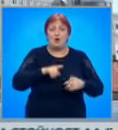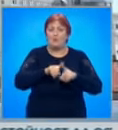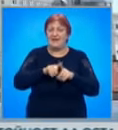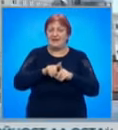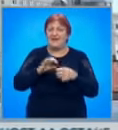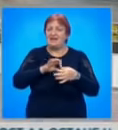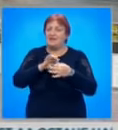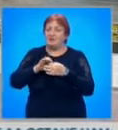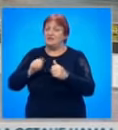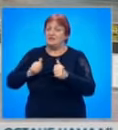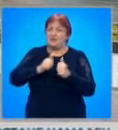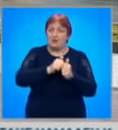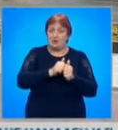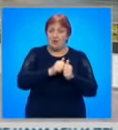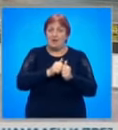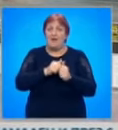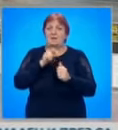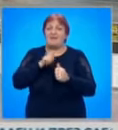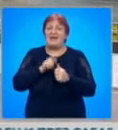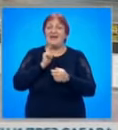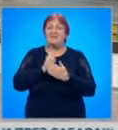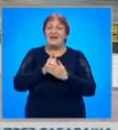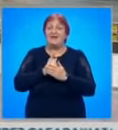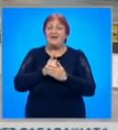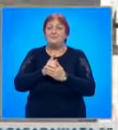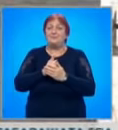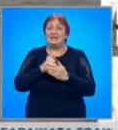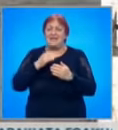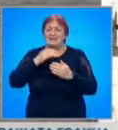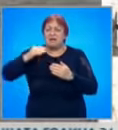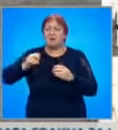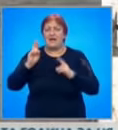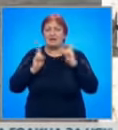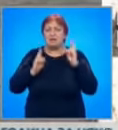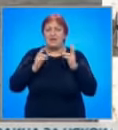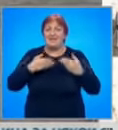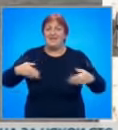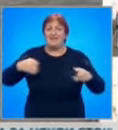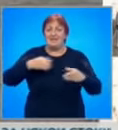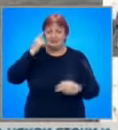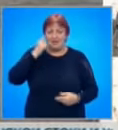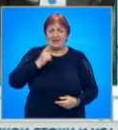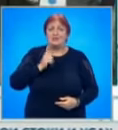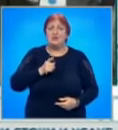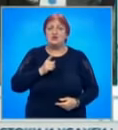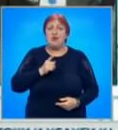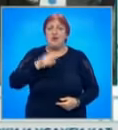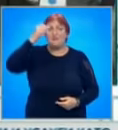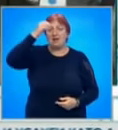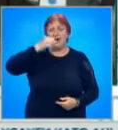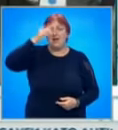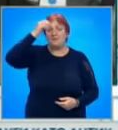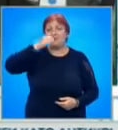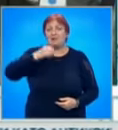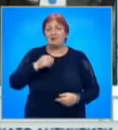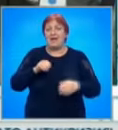приятели, съюзници и партньори, и процесът трябва да се разблокира, но с дълготрайно решение. Ние смятаме, че всъщност България,